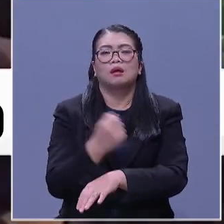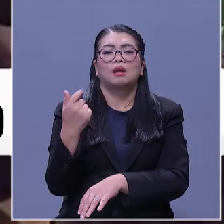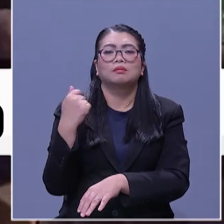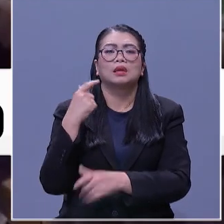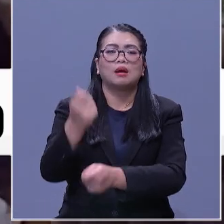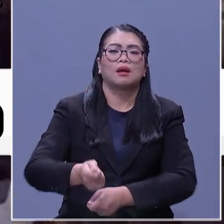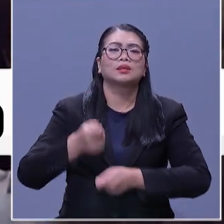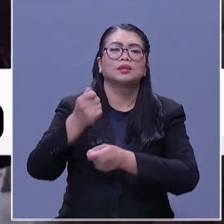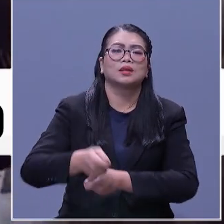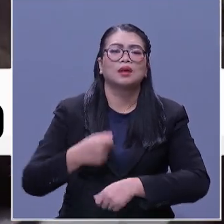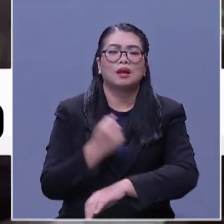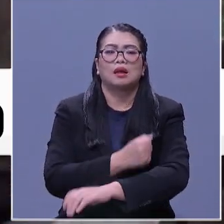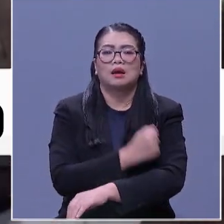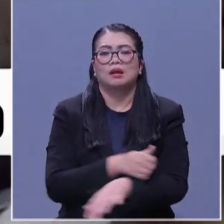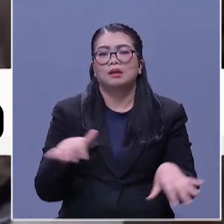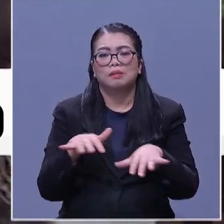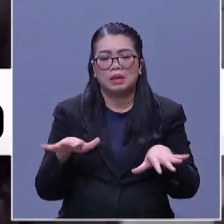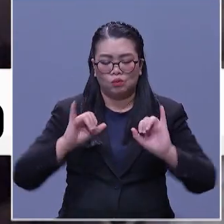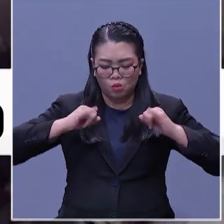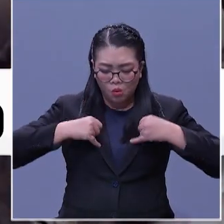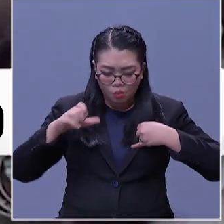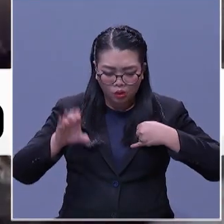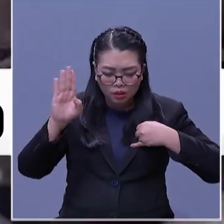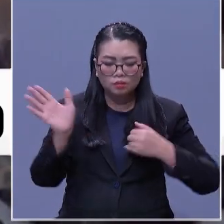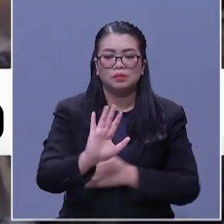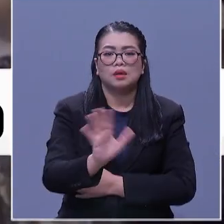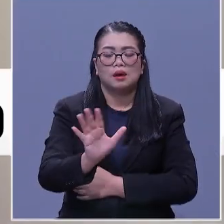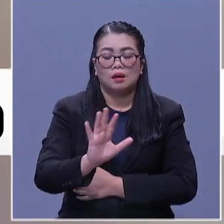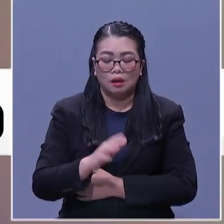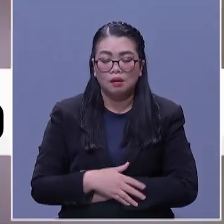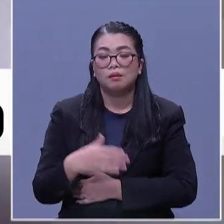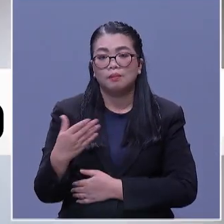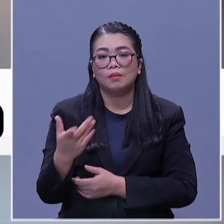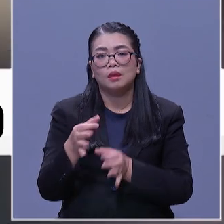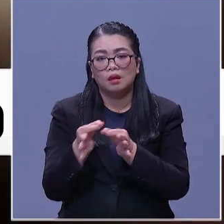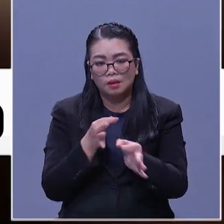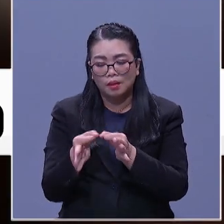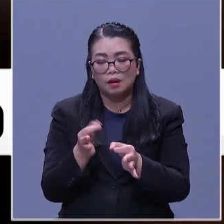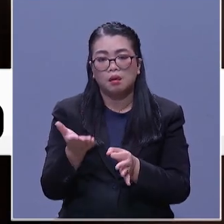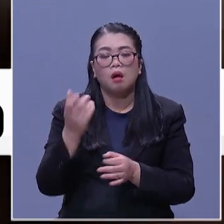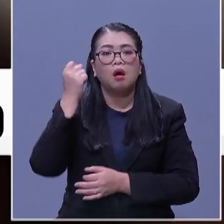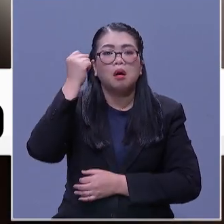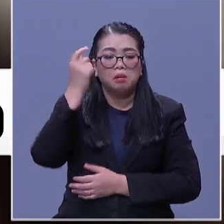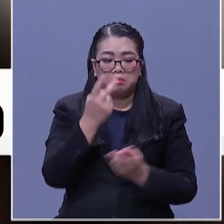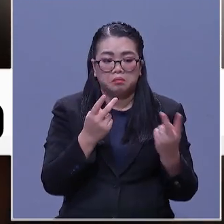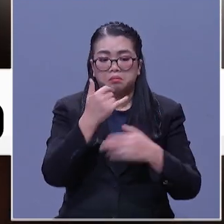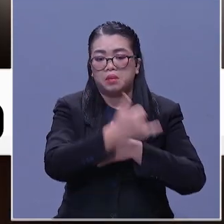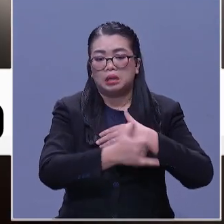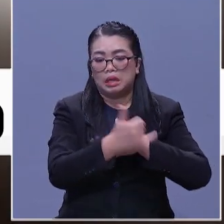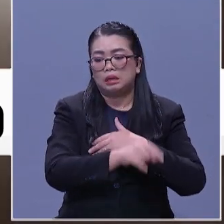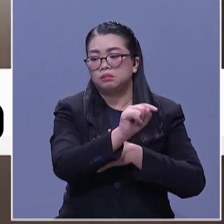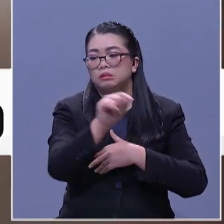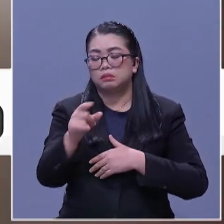คนไทยเนี่ยเขไปเป็นแรงงานงานไม่ได้เป็นเจ้าของบริษัทนะครับคุณปานปรียังบอกได้ว่าจากการพูดคุยกับ